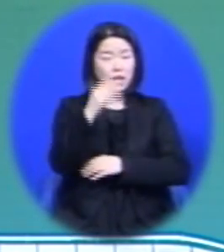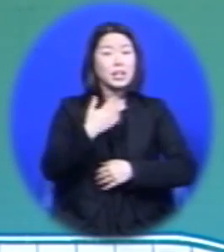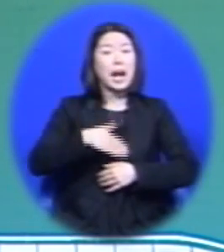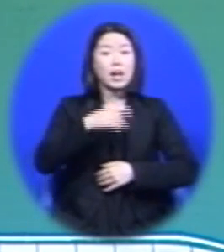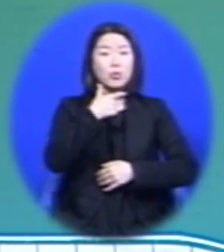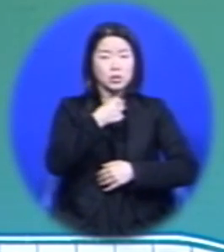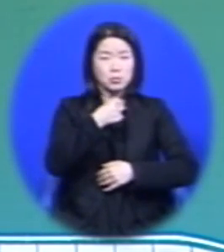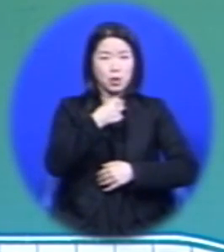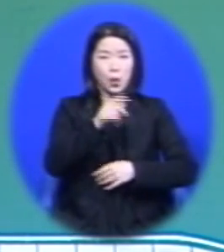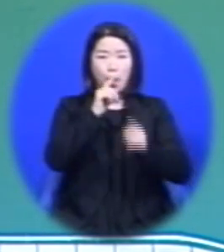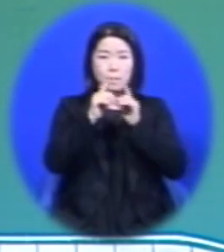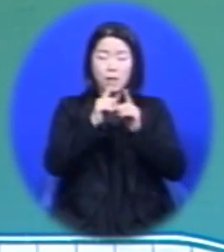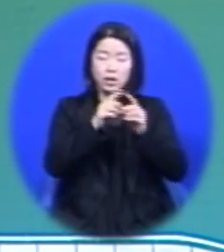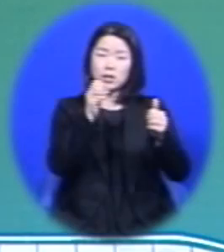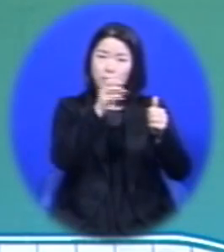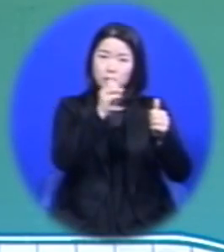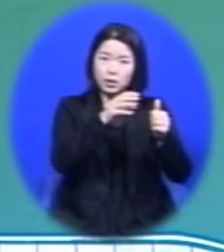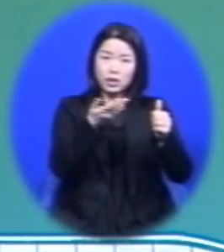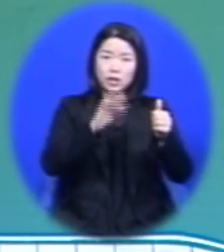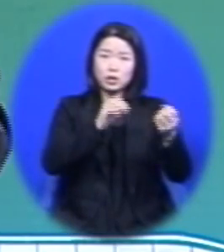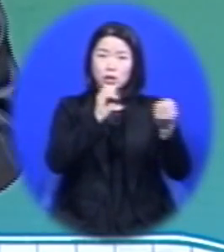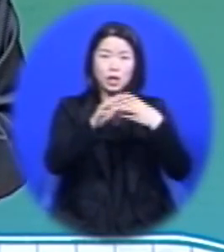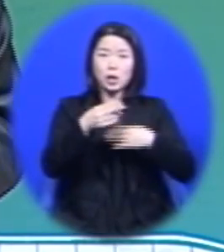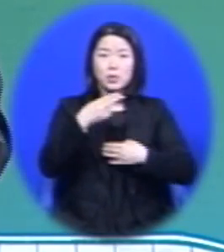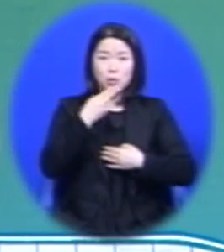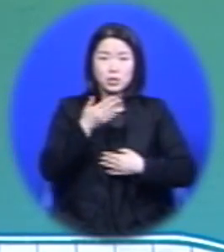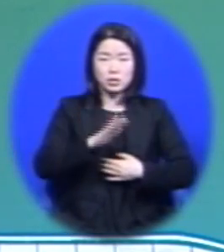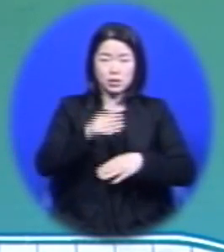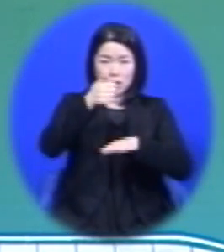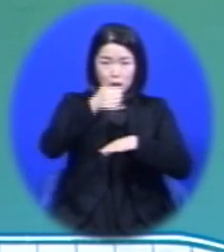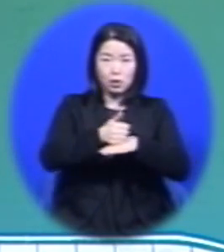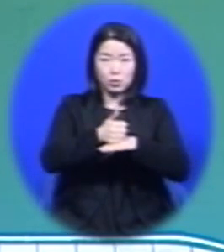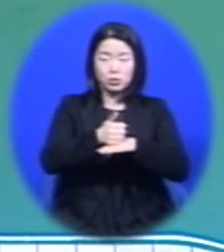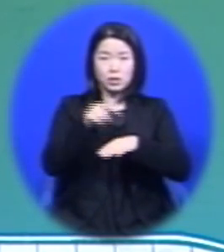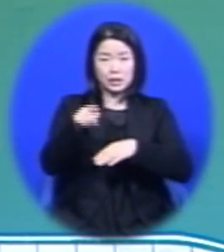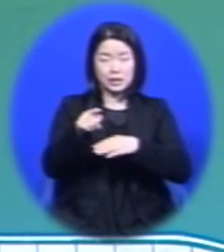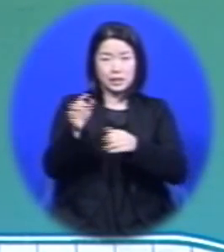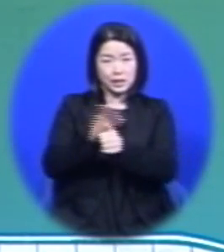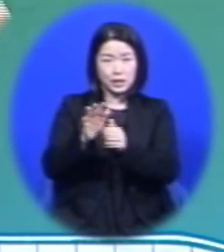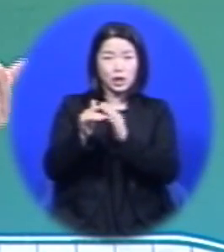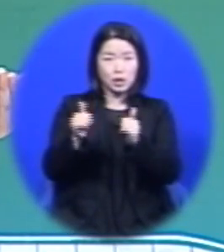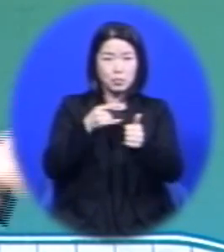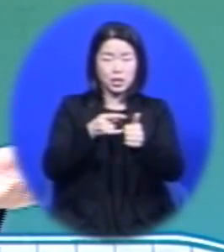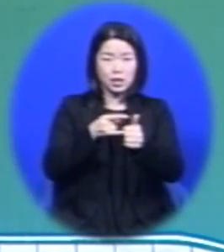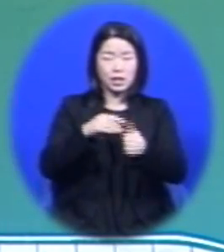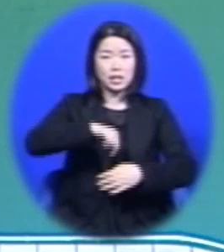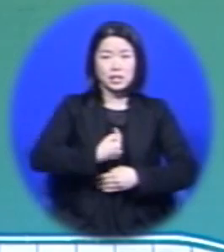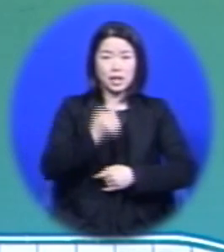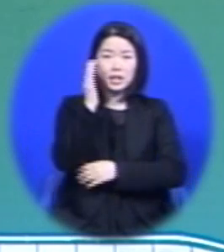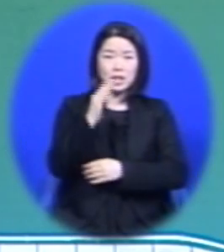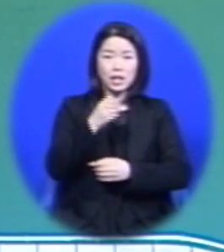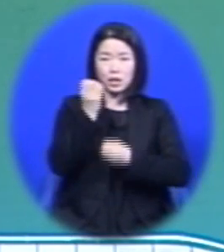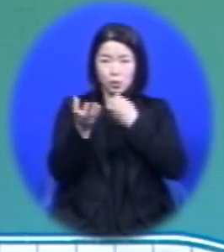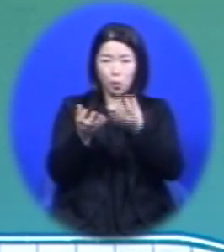싶었습니다. 말을 여러 번 시켰는데도 대답을 안 하던 이 사람이 결국은 그 사람에게 자기의 사정을